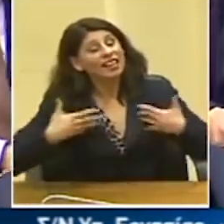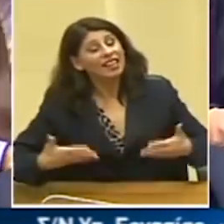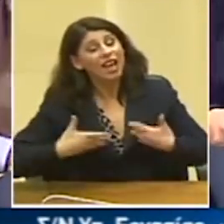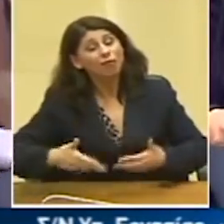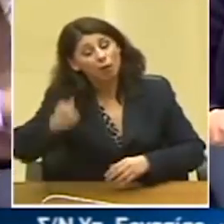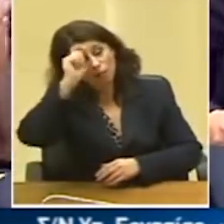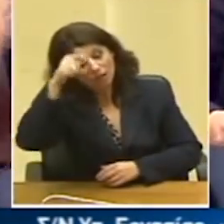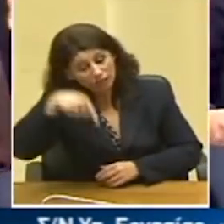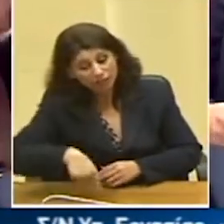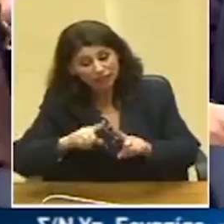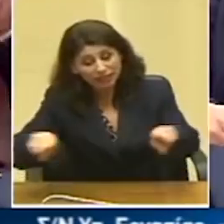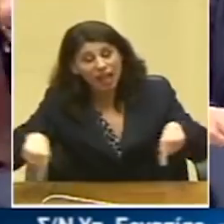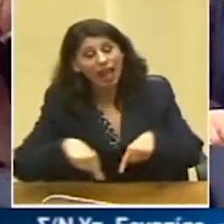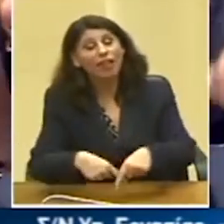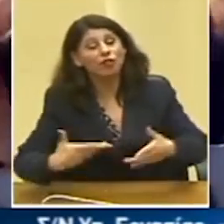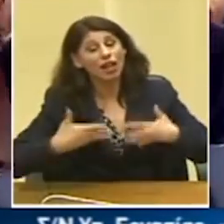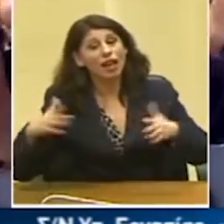πέρα την αίθουσα.